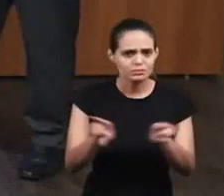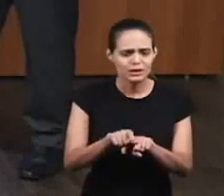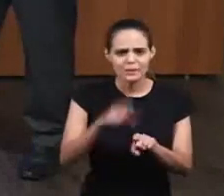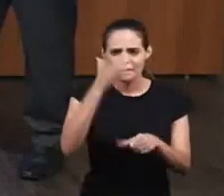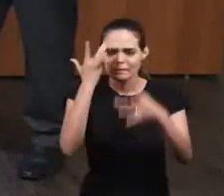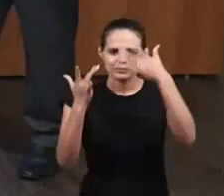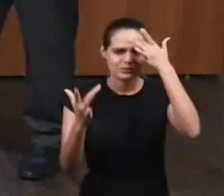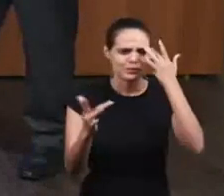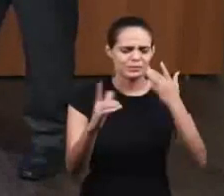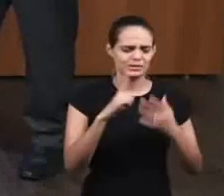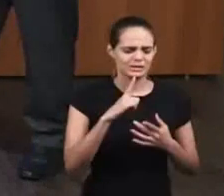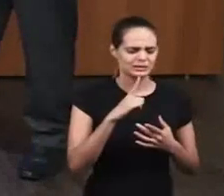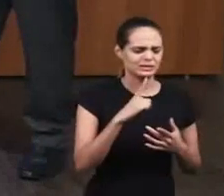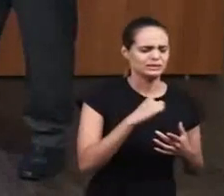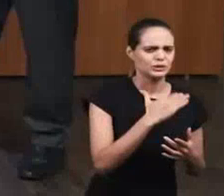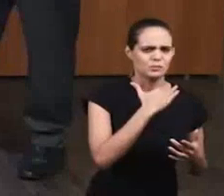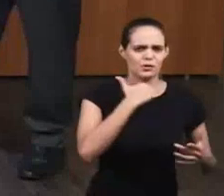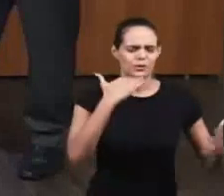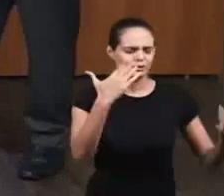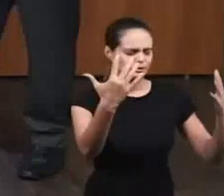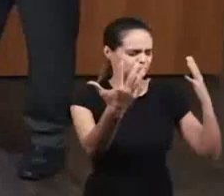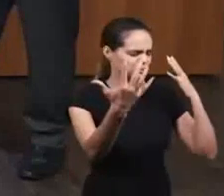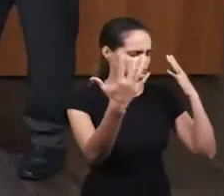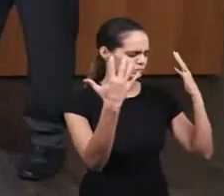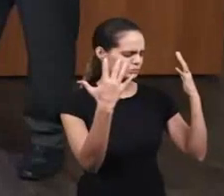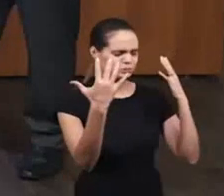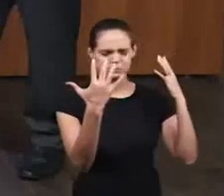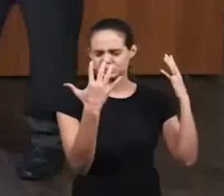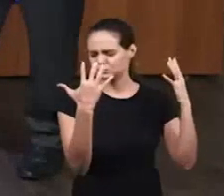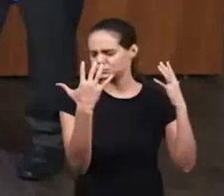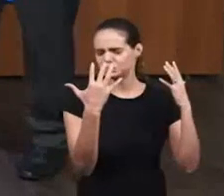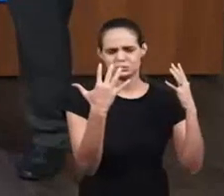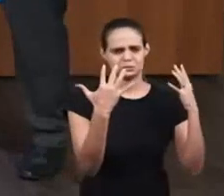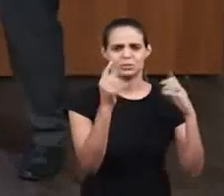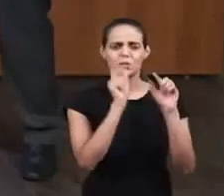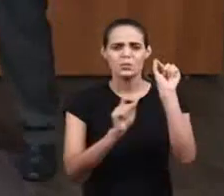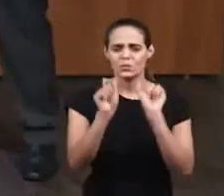Er wusste den Weg, den er ging. Es war der Weg des Todes ans Kreuz.